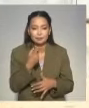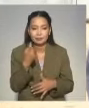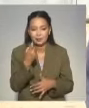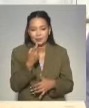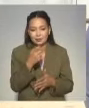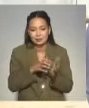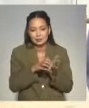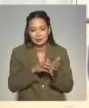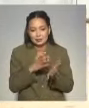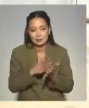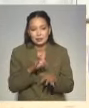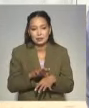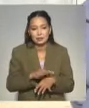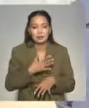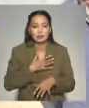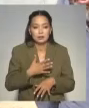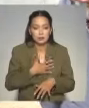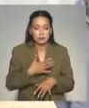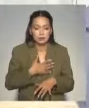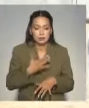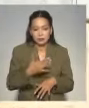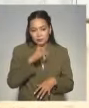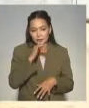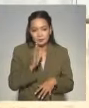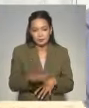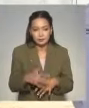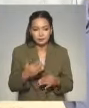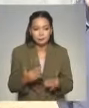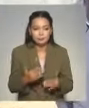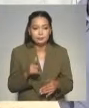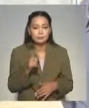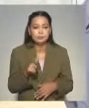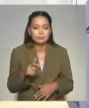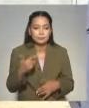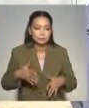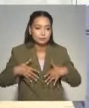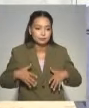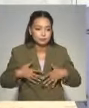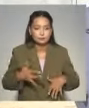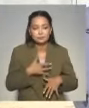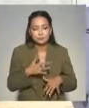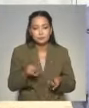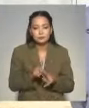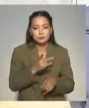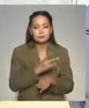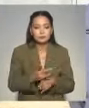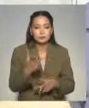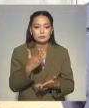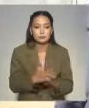Демал алмайсын. Кешкіліп демал алмайсын. Сосын адамның өкпесіне де жүрегіне де зияны бар оны.